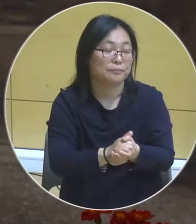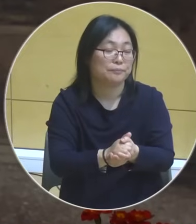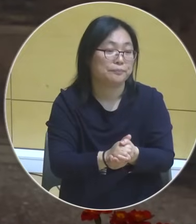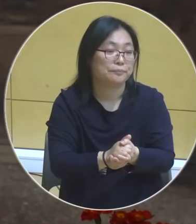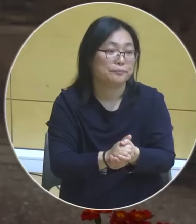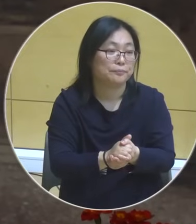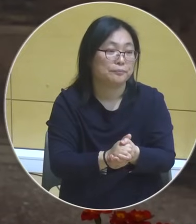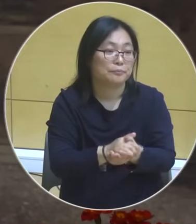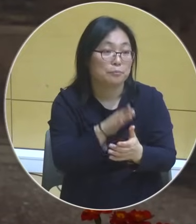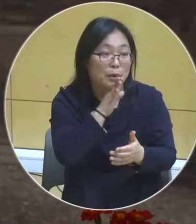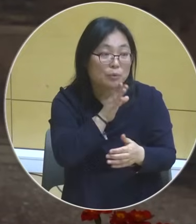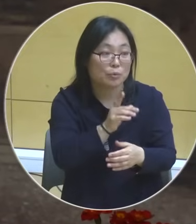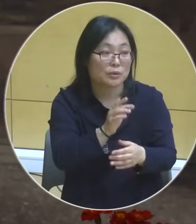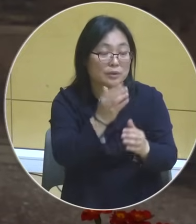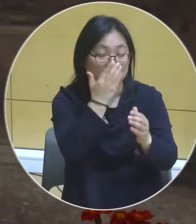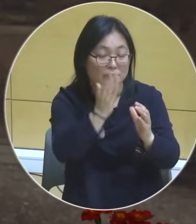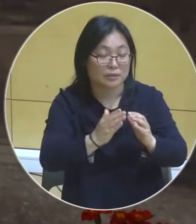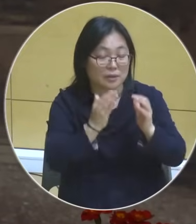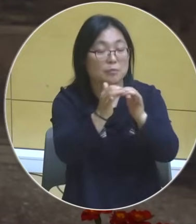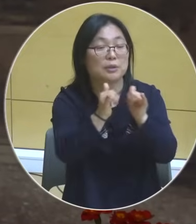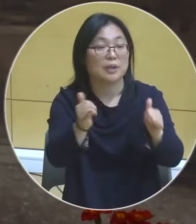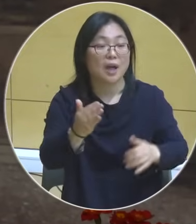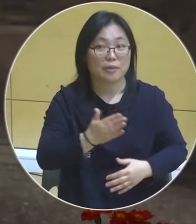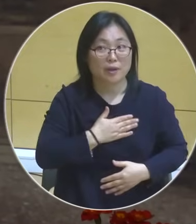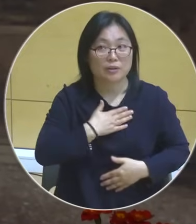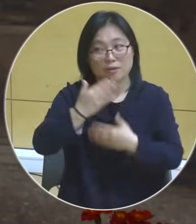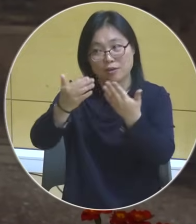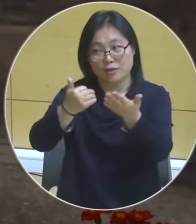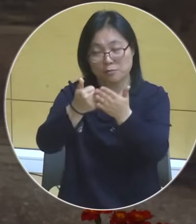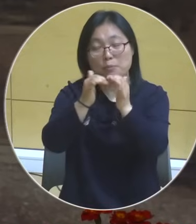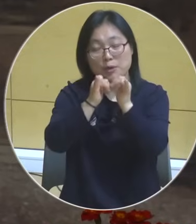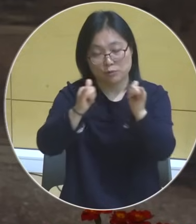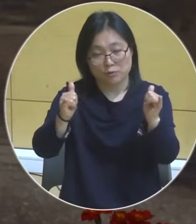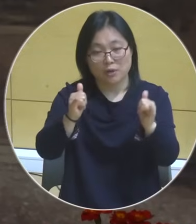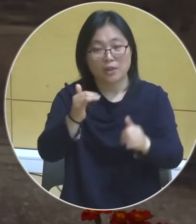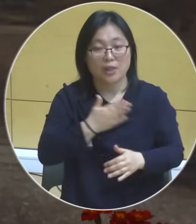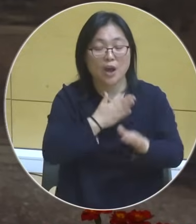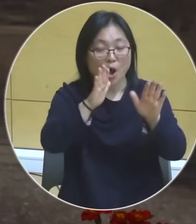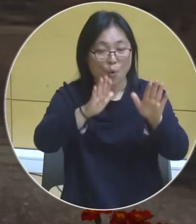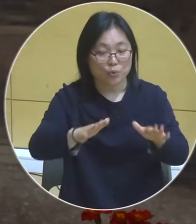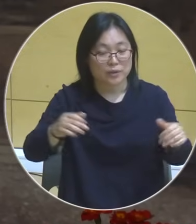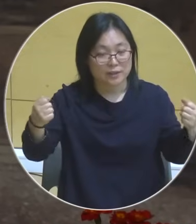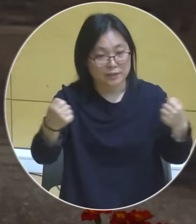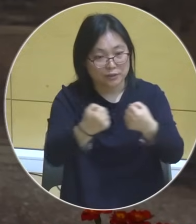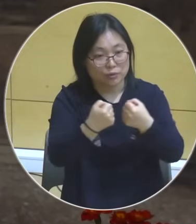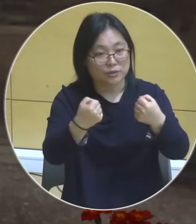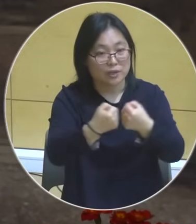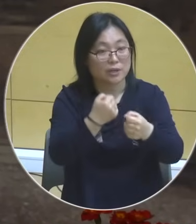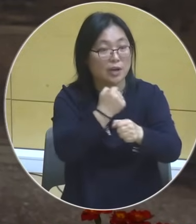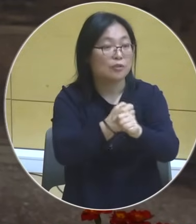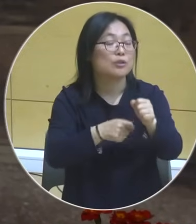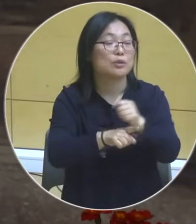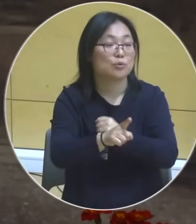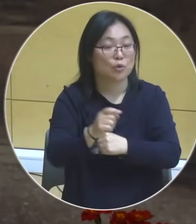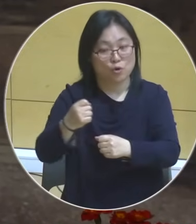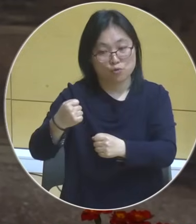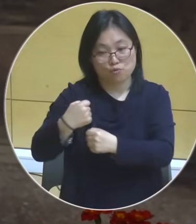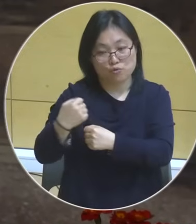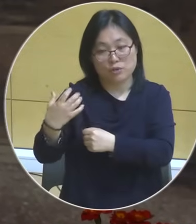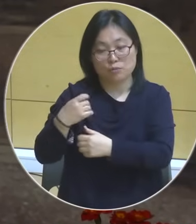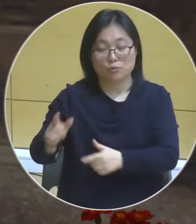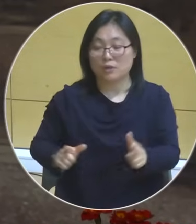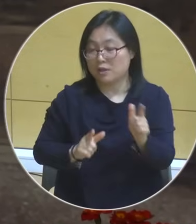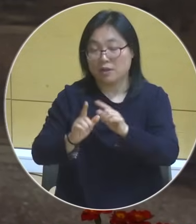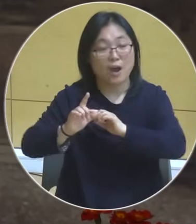있었습니다. 바로 그 백성들이 나는 하나님의 백성이야, 내가 오늘 이 전쟁을 치는 것도 군인으로서 사는